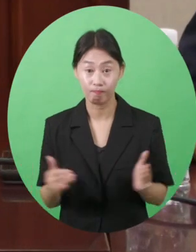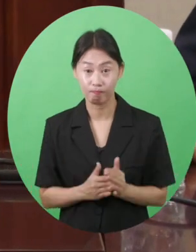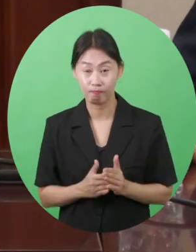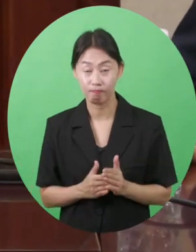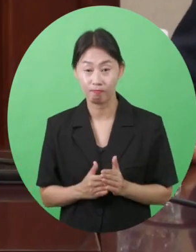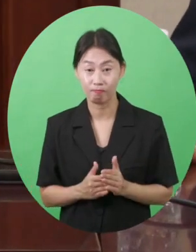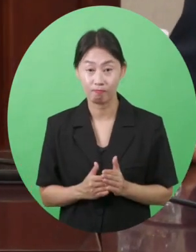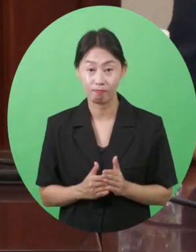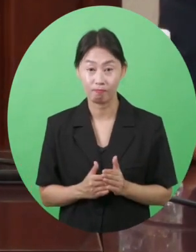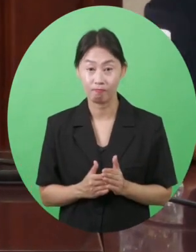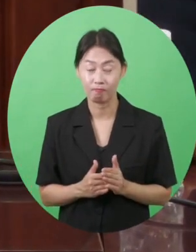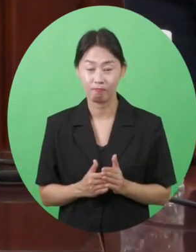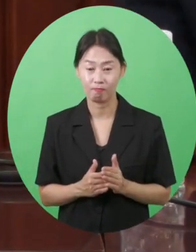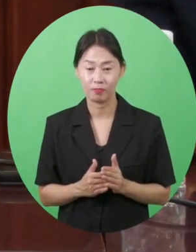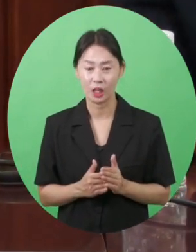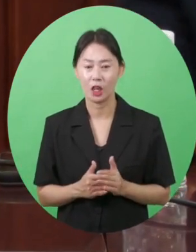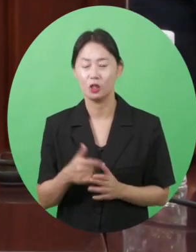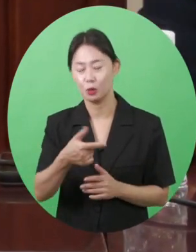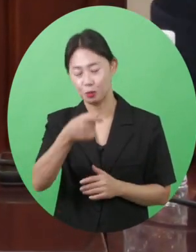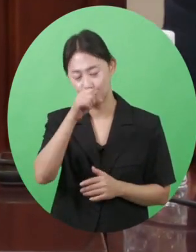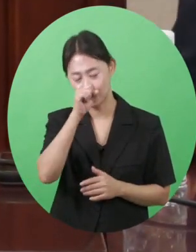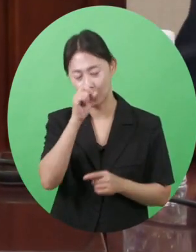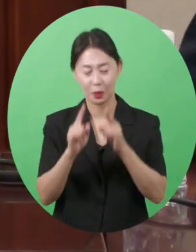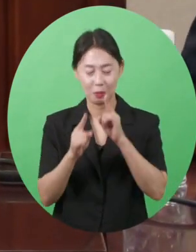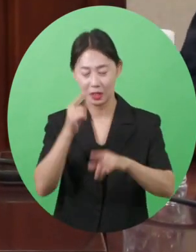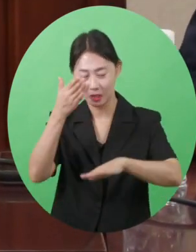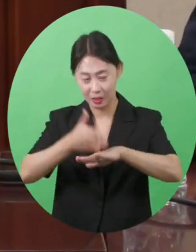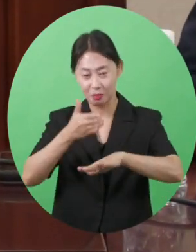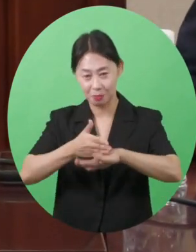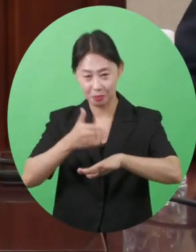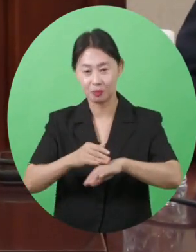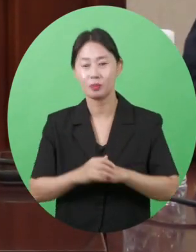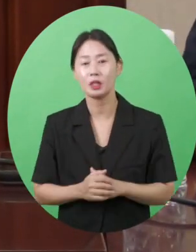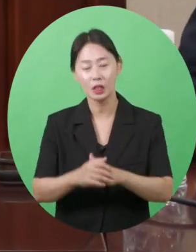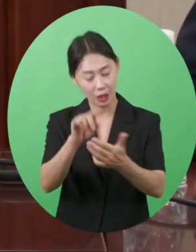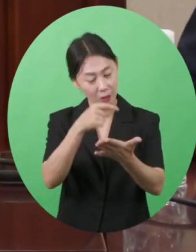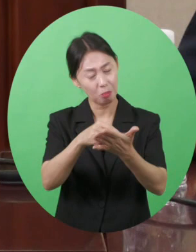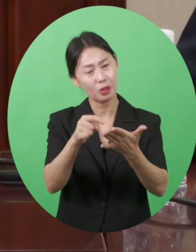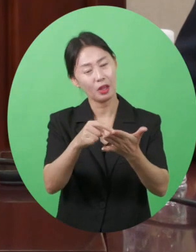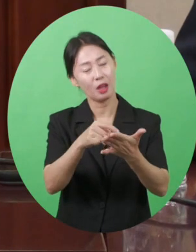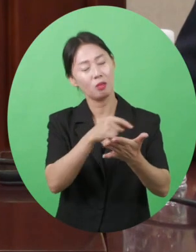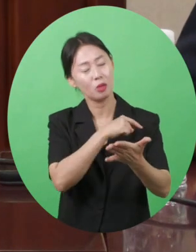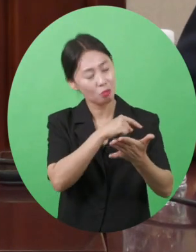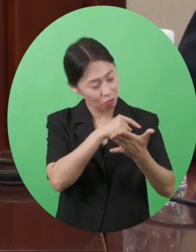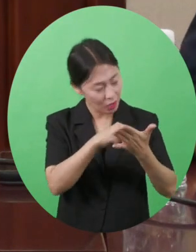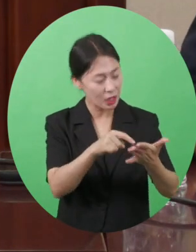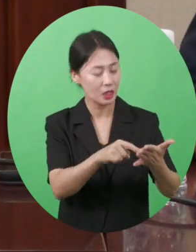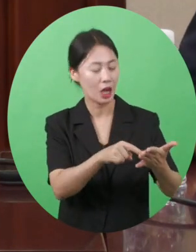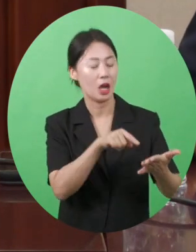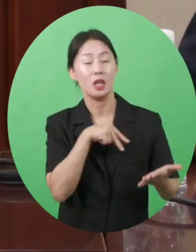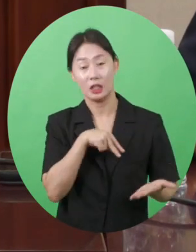하셨어요? 네. 저 너무 좋은 말씀 정말 피해자